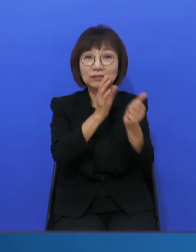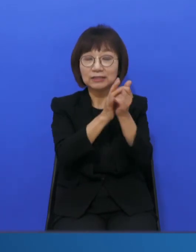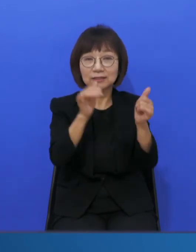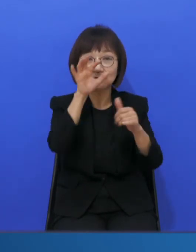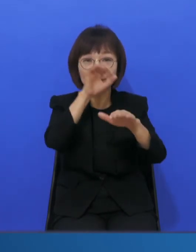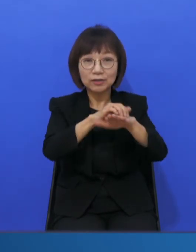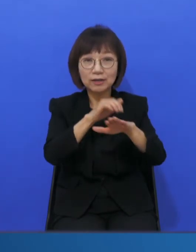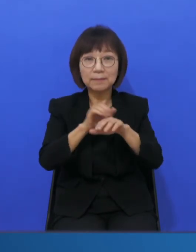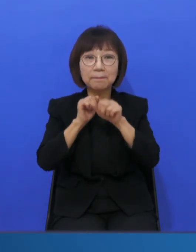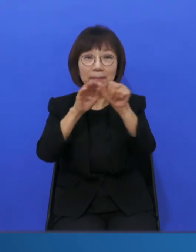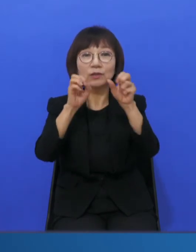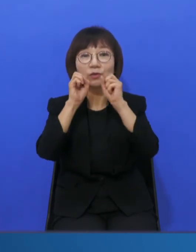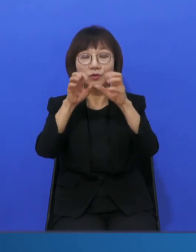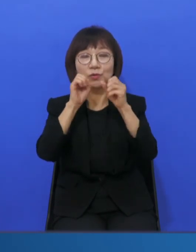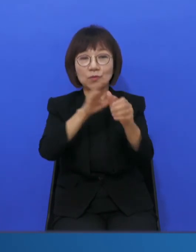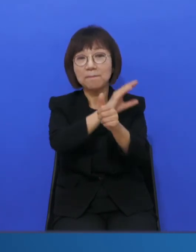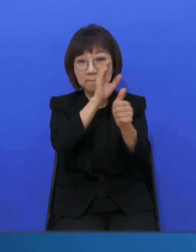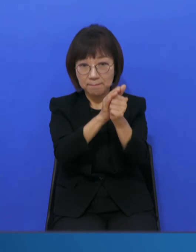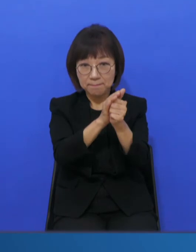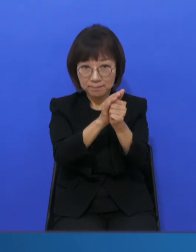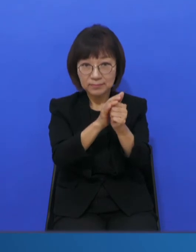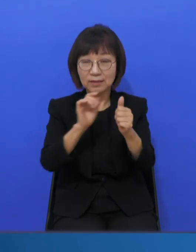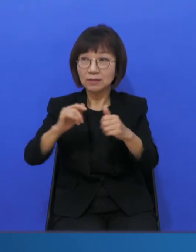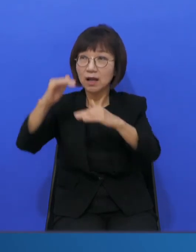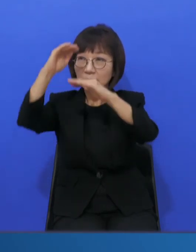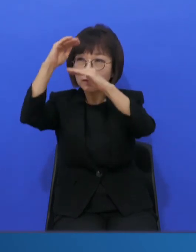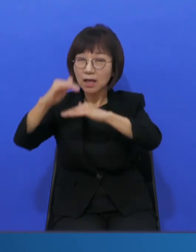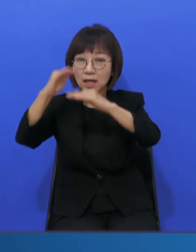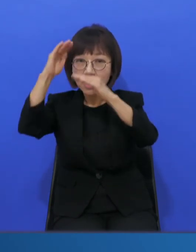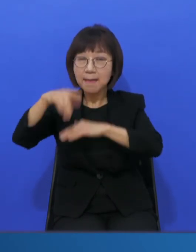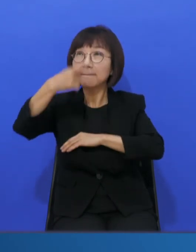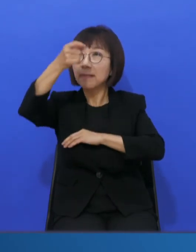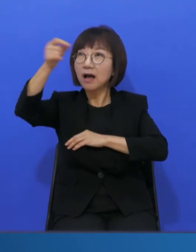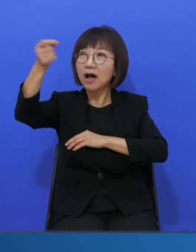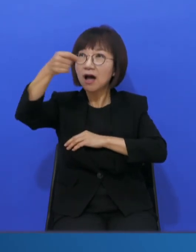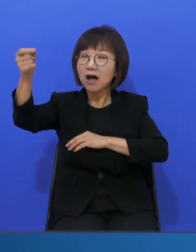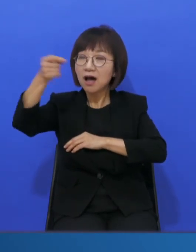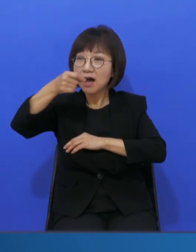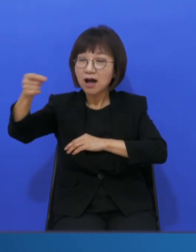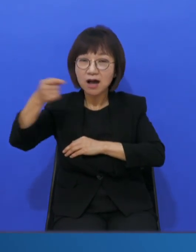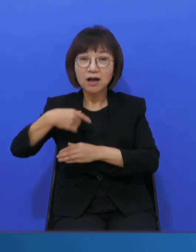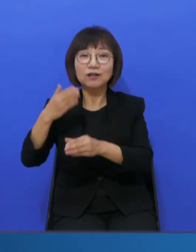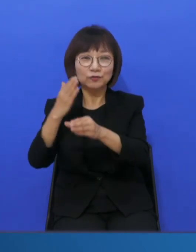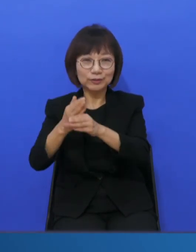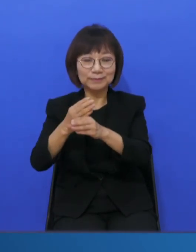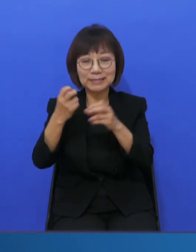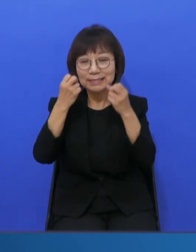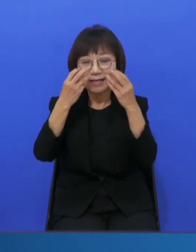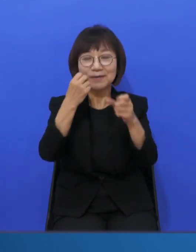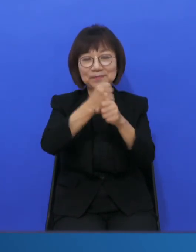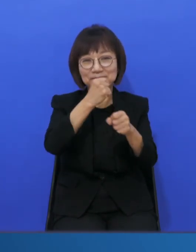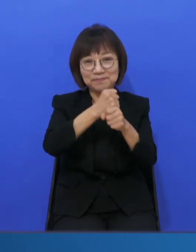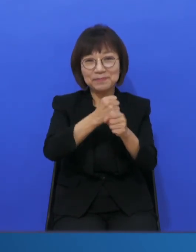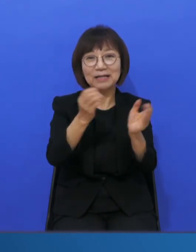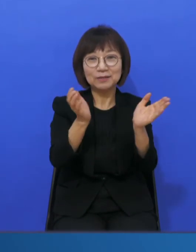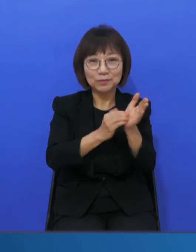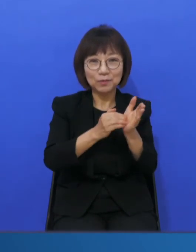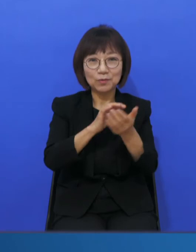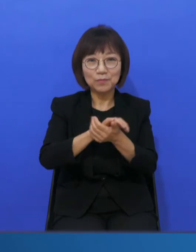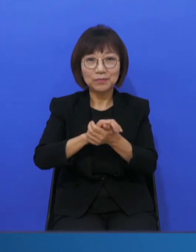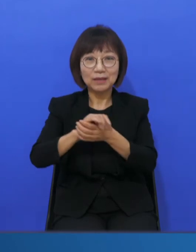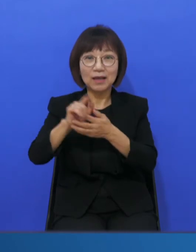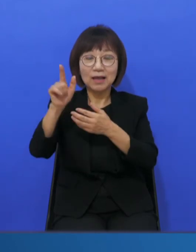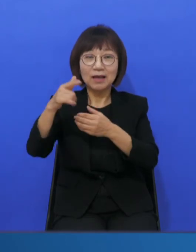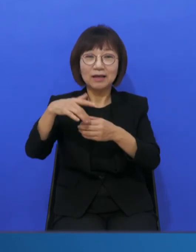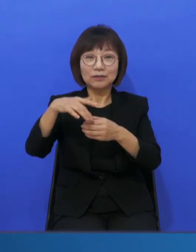파송전도 위탁전도는 모든 과의 메시지를 듣고 판서 위주로 재편집하였으며 각 과의 메시지 출처는 교재